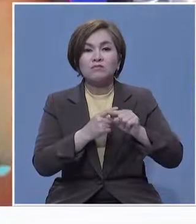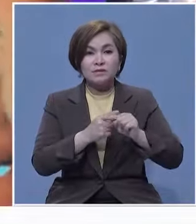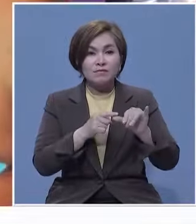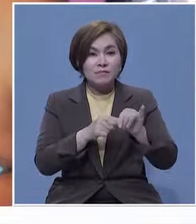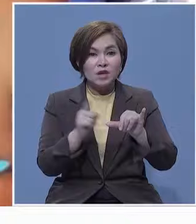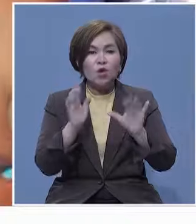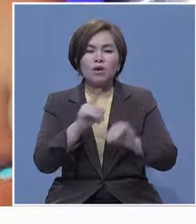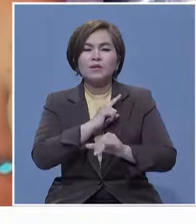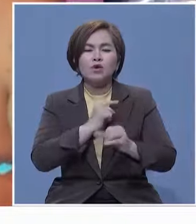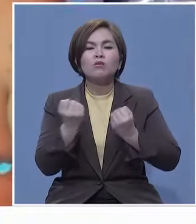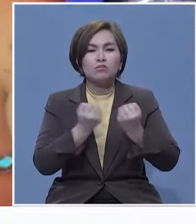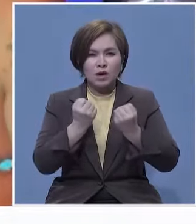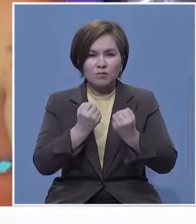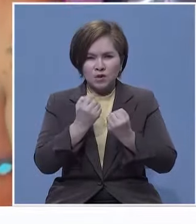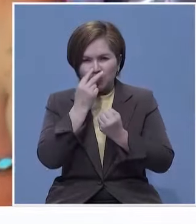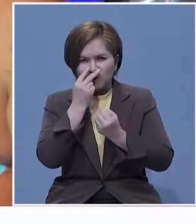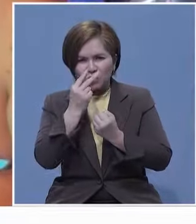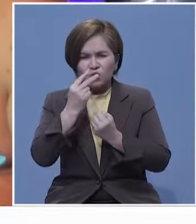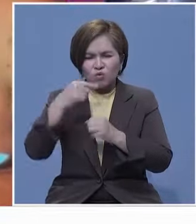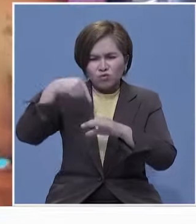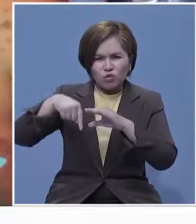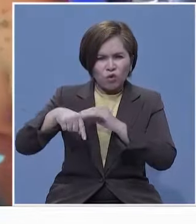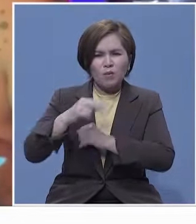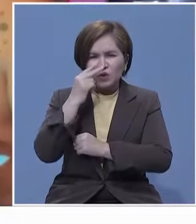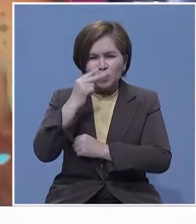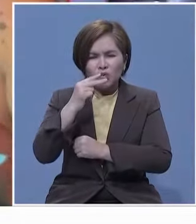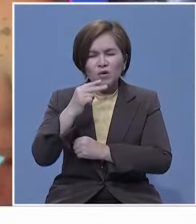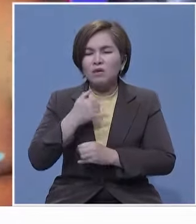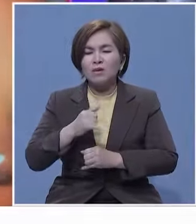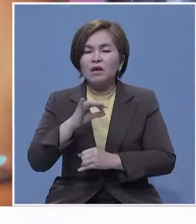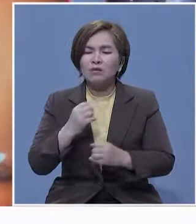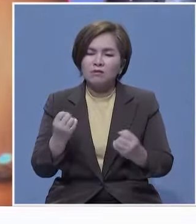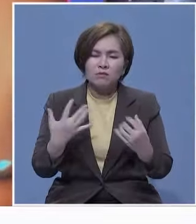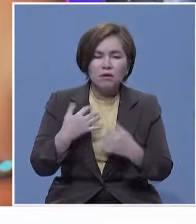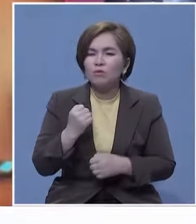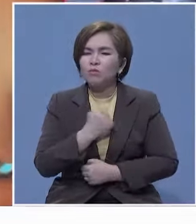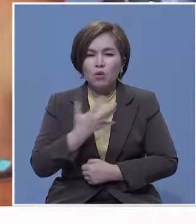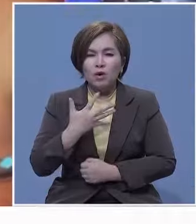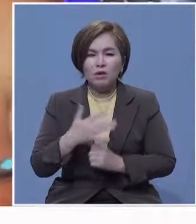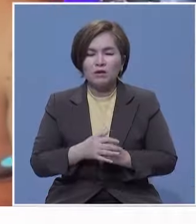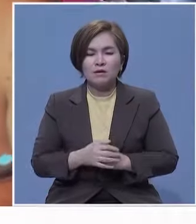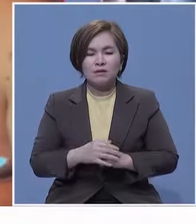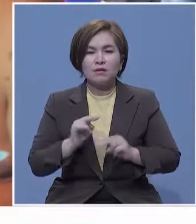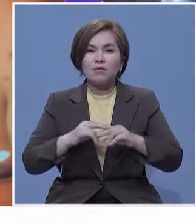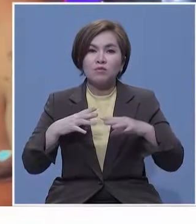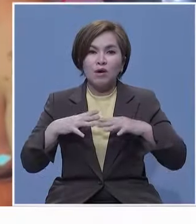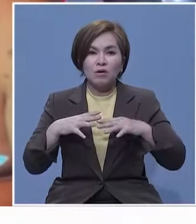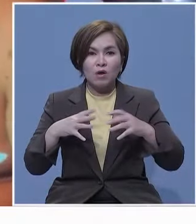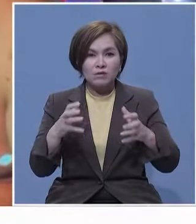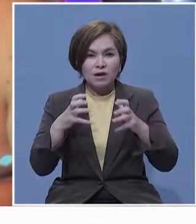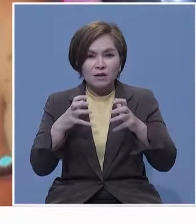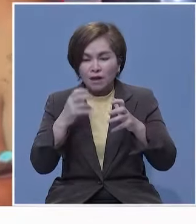ร์ครับเป็นคนขับหัวเจาะเขาก็จะไปดูเองตอนนี้ก็เขาเกิดอาการอยู่ดีไม่ไหวก็เลยนั่งพักสักแป๊บนึงอยู่ดีก็มี